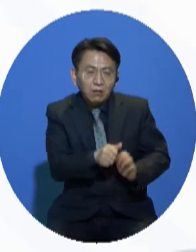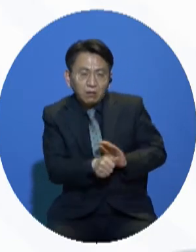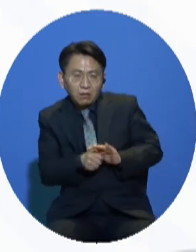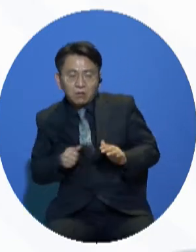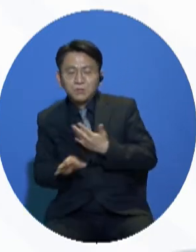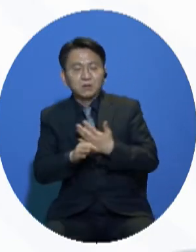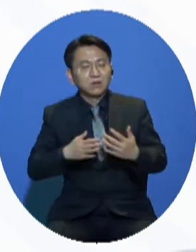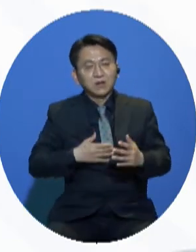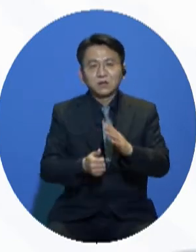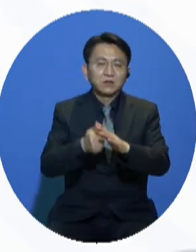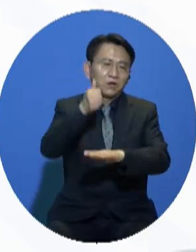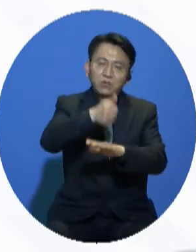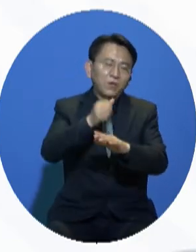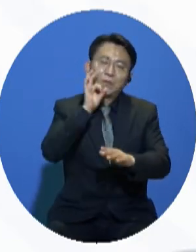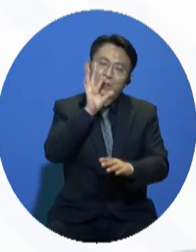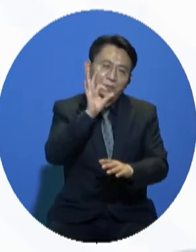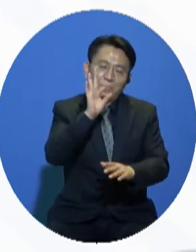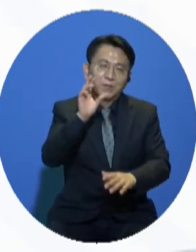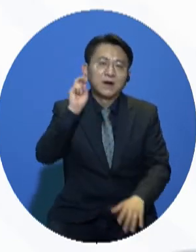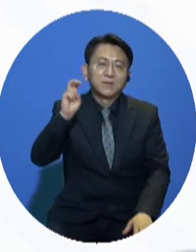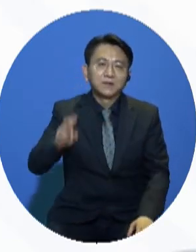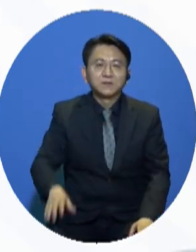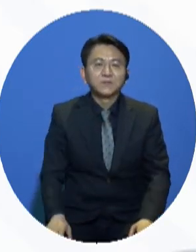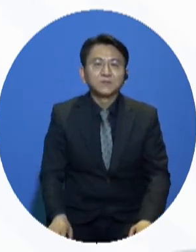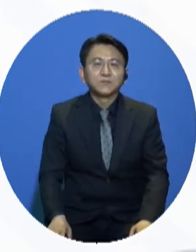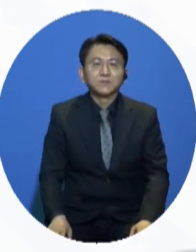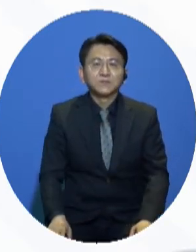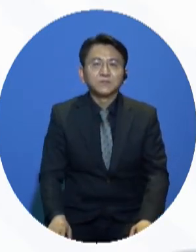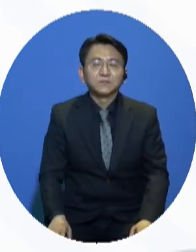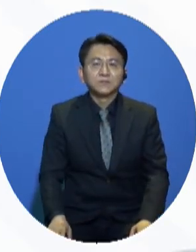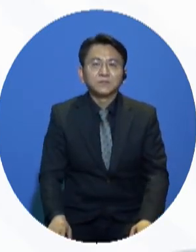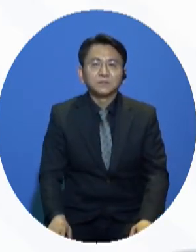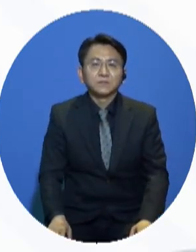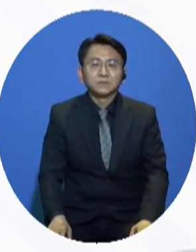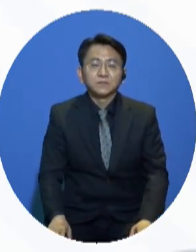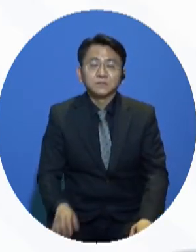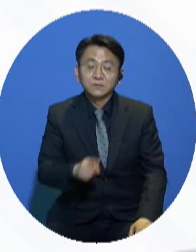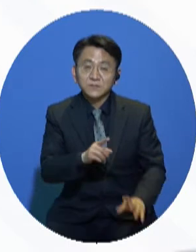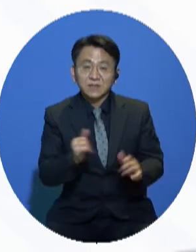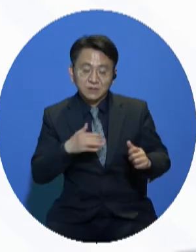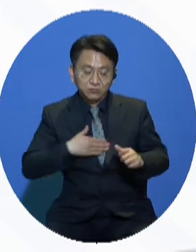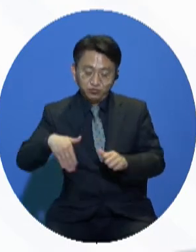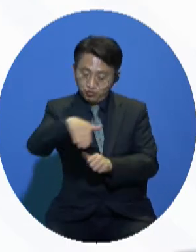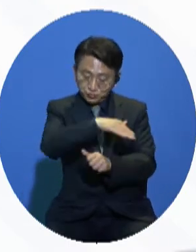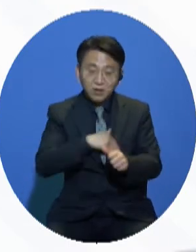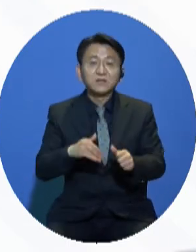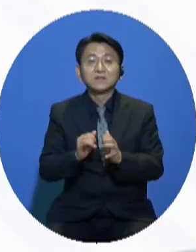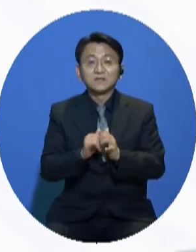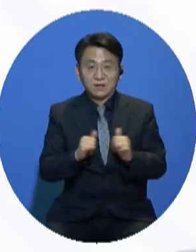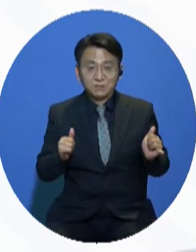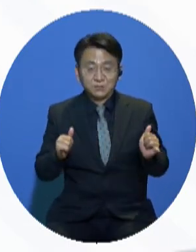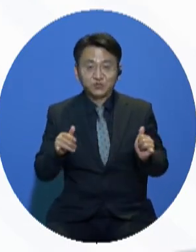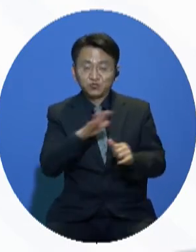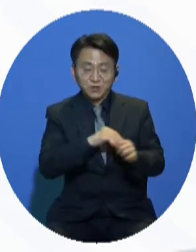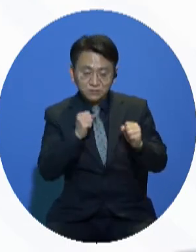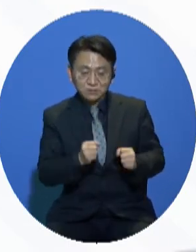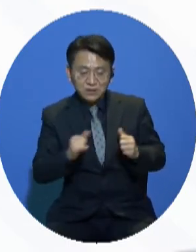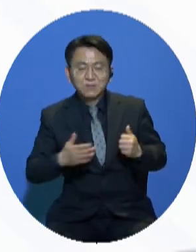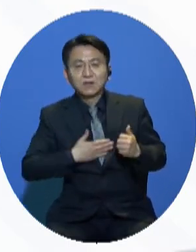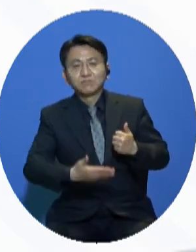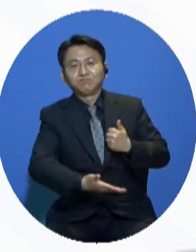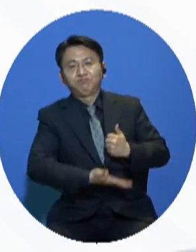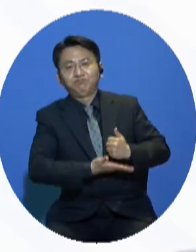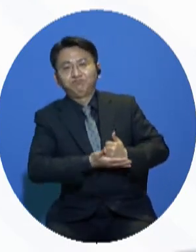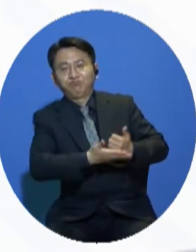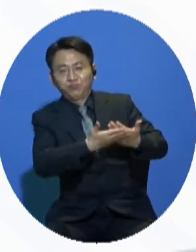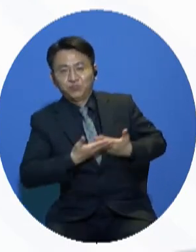No. 모습이 되지 않았을 The only 것입니다. reason that those boys 그래서 got in the 이 back of my 사람들, sled 저희 주변에 and we 있는 ended up at World 사람들이 Championships 저를 지지해주고 또